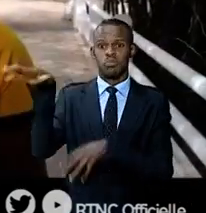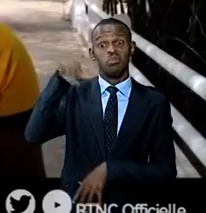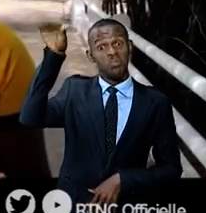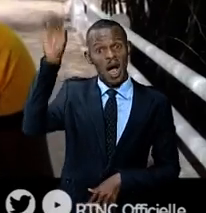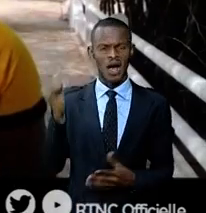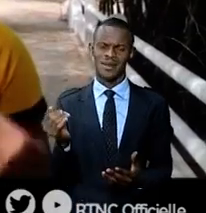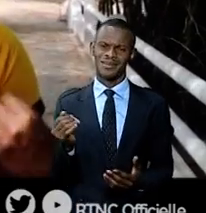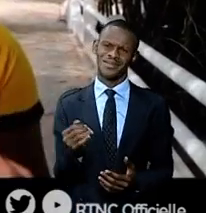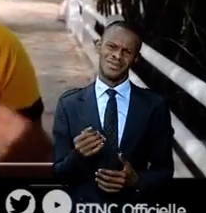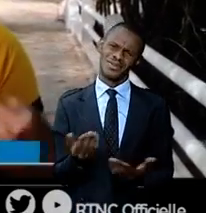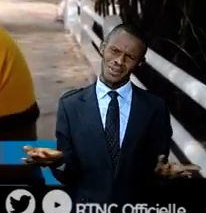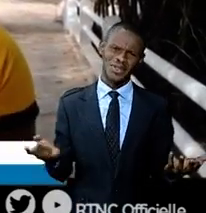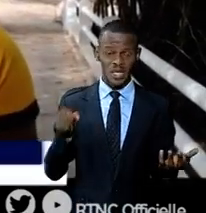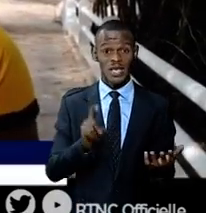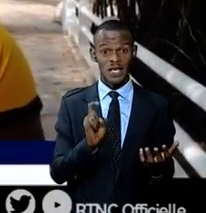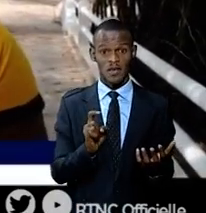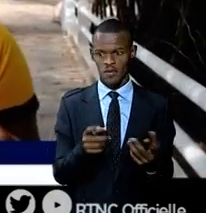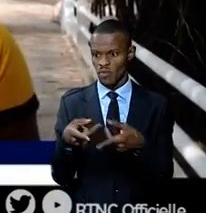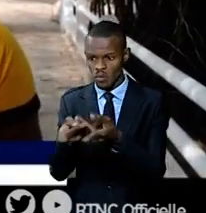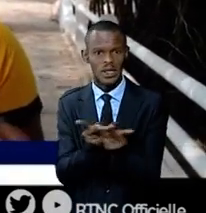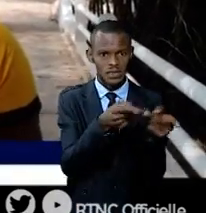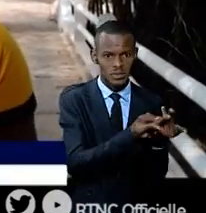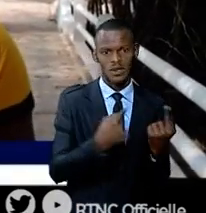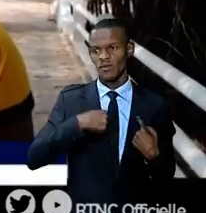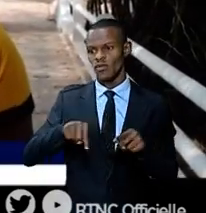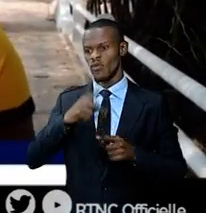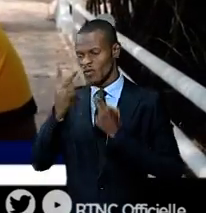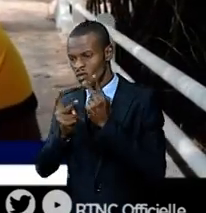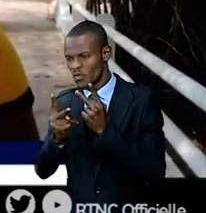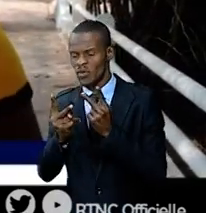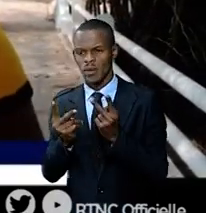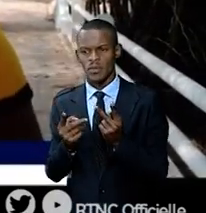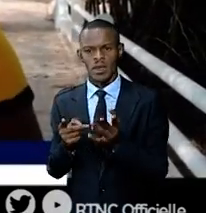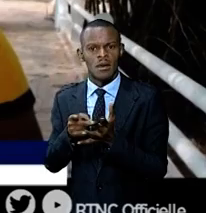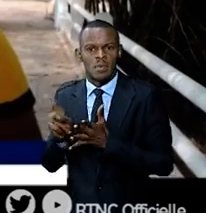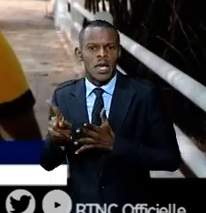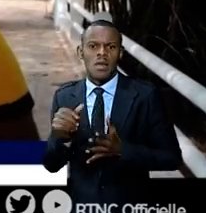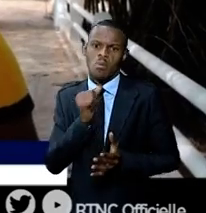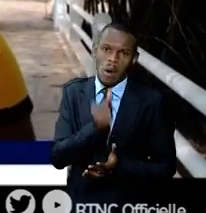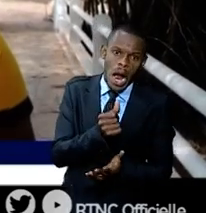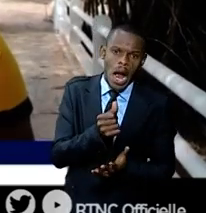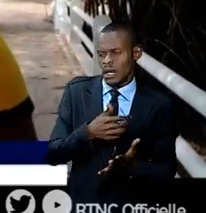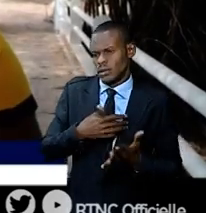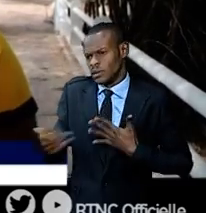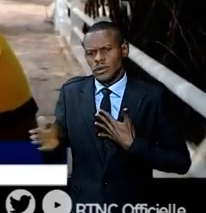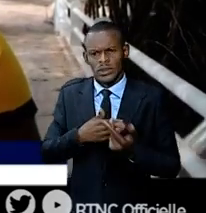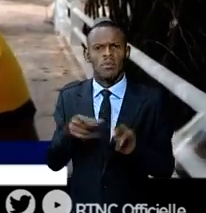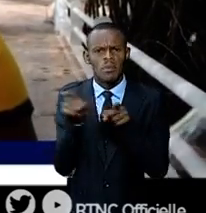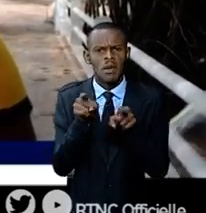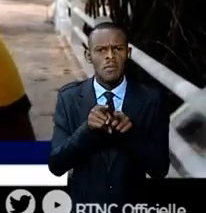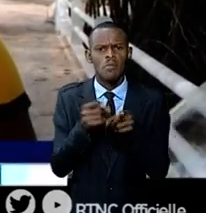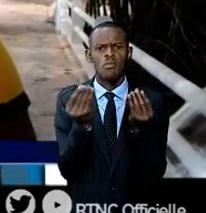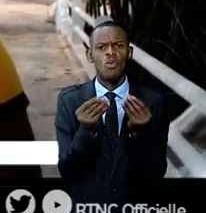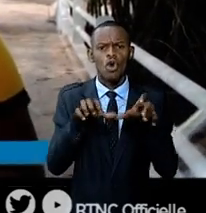Le tourisme est l'un des piliers le plus efficace pour remonter l'économie, surtout que nous sommes en train de passer une période